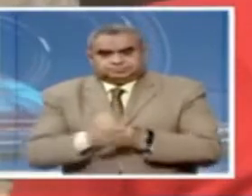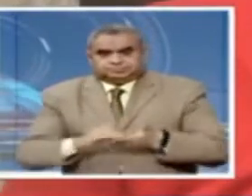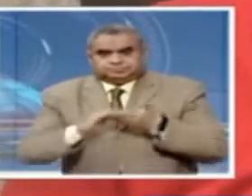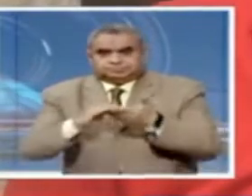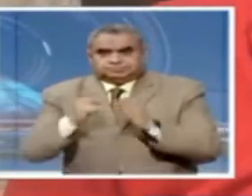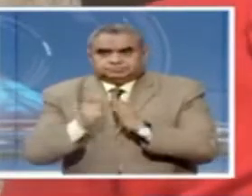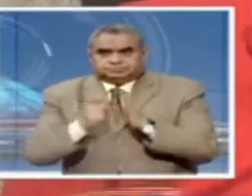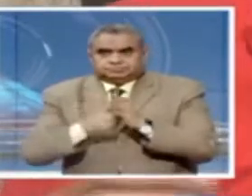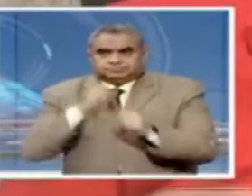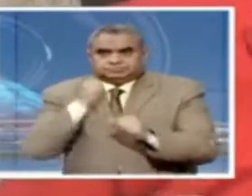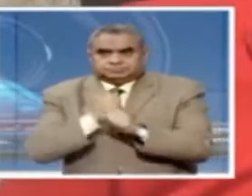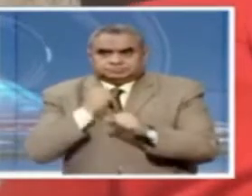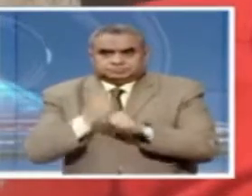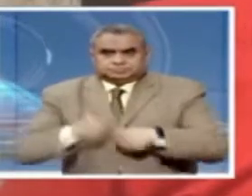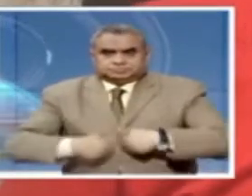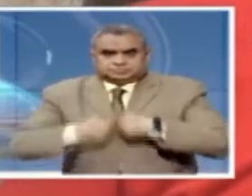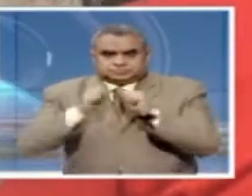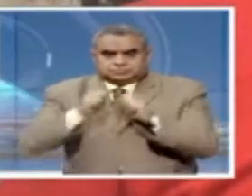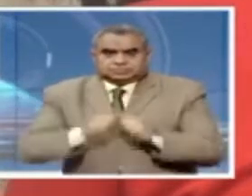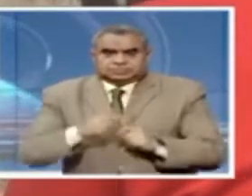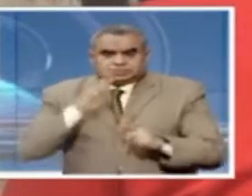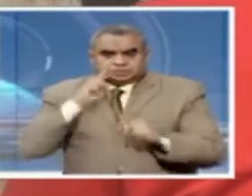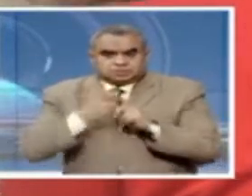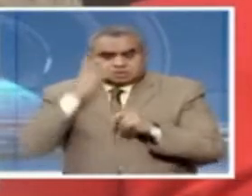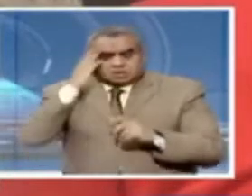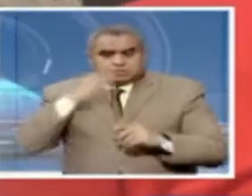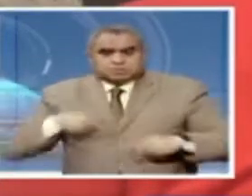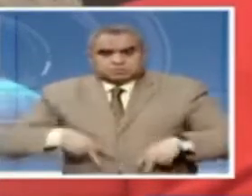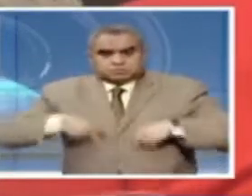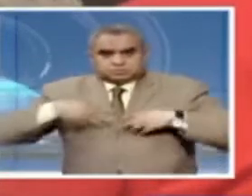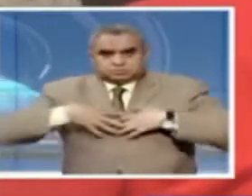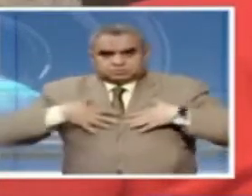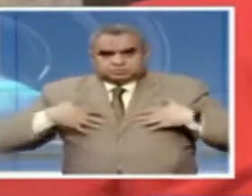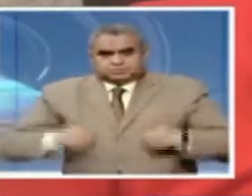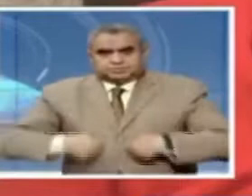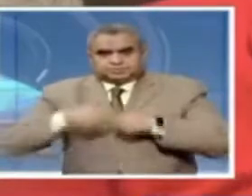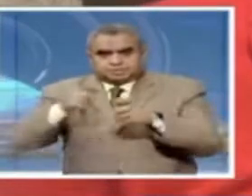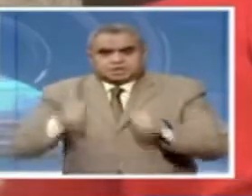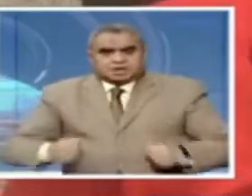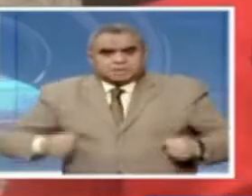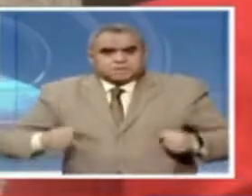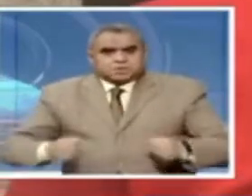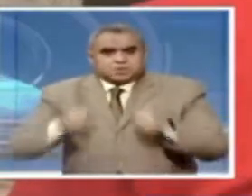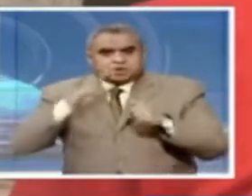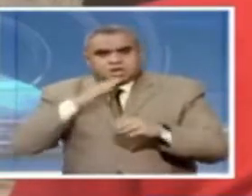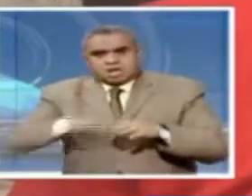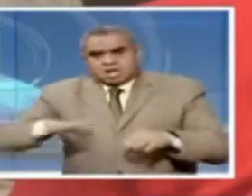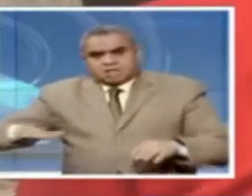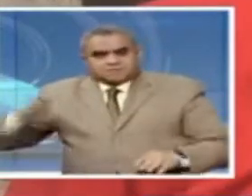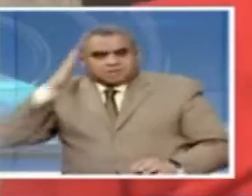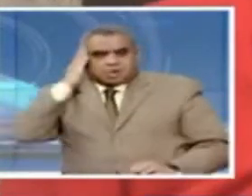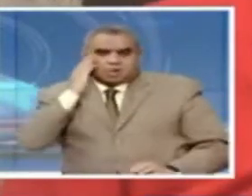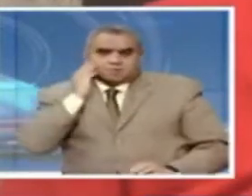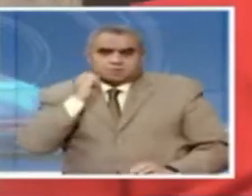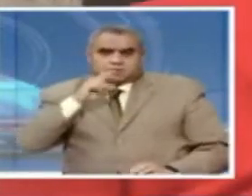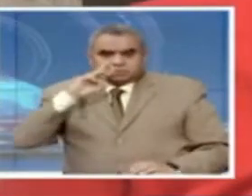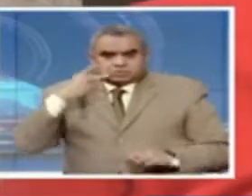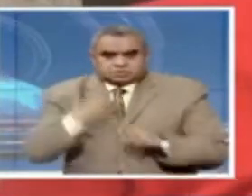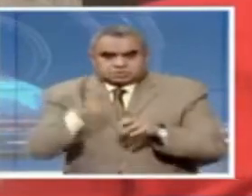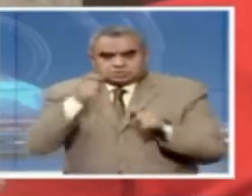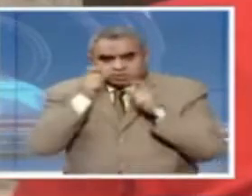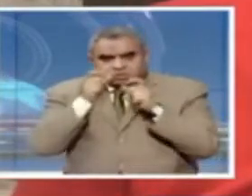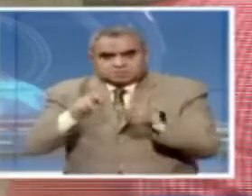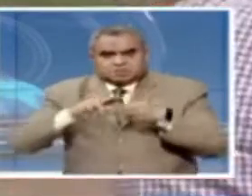أنت بتيجي هنا القناطر في أمان، وطبعا حاجة نظيفة هنا، والمراجيح ويعني والعيال بيفرحوا كده، ويعني احنا هنا في أمن الحمد